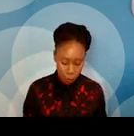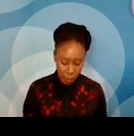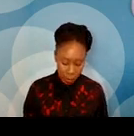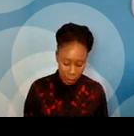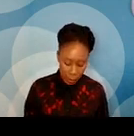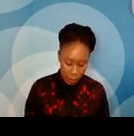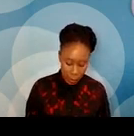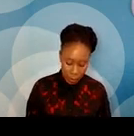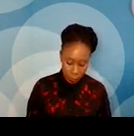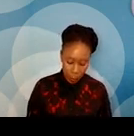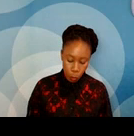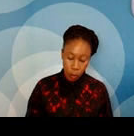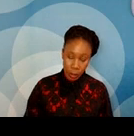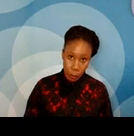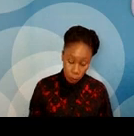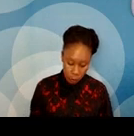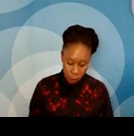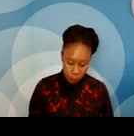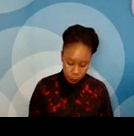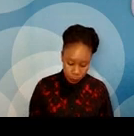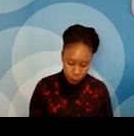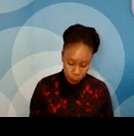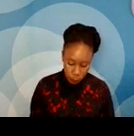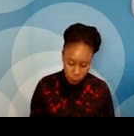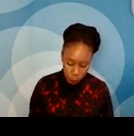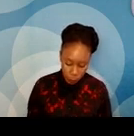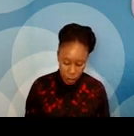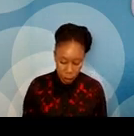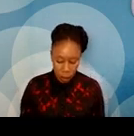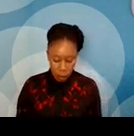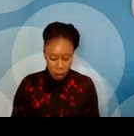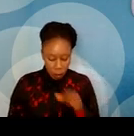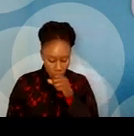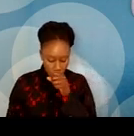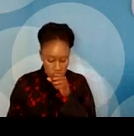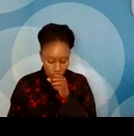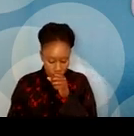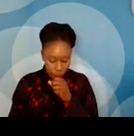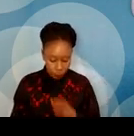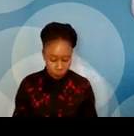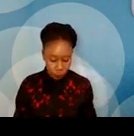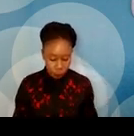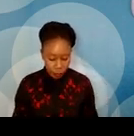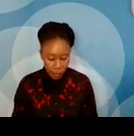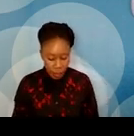någon som är 65 år eller yngre.